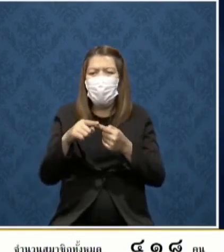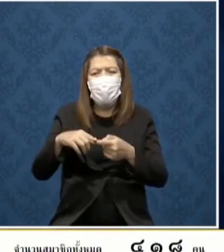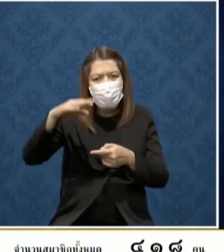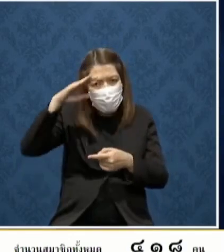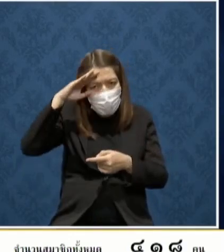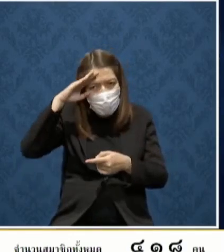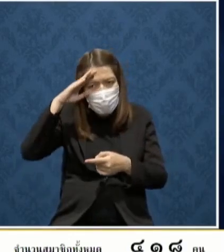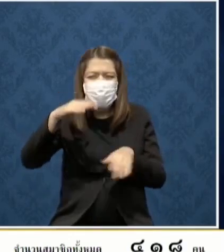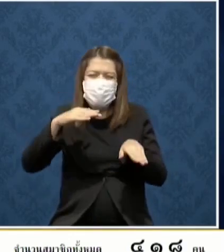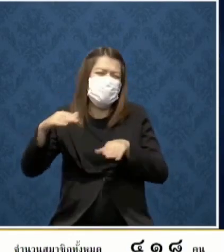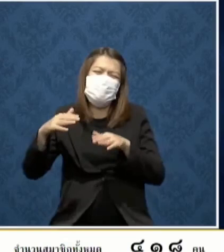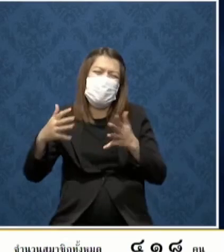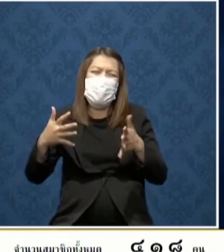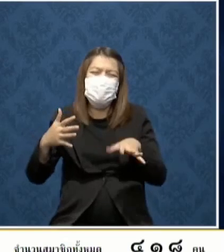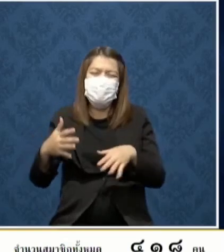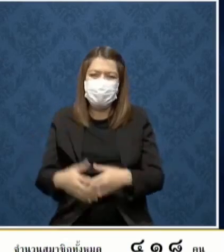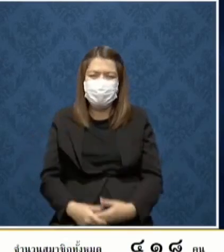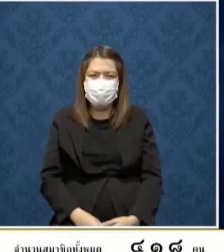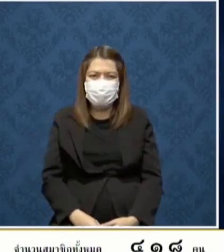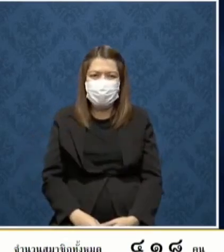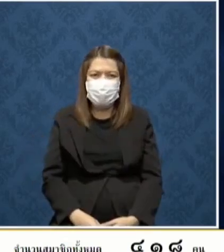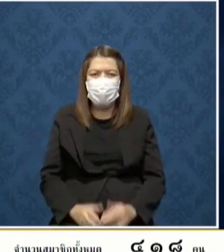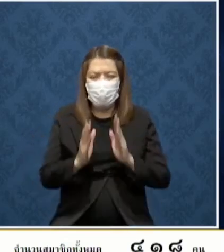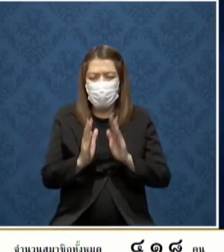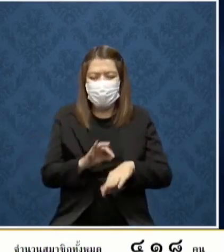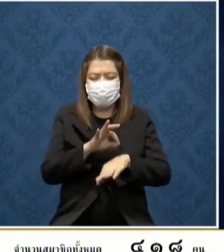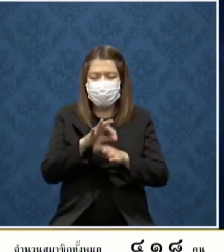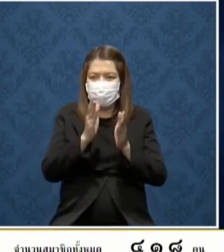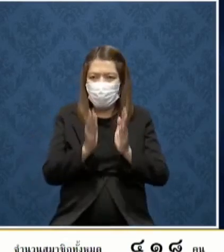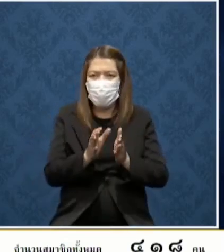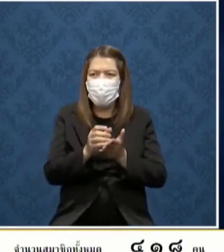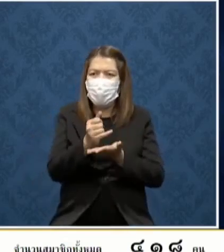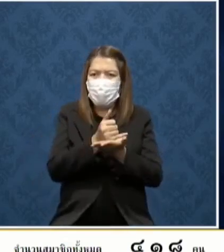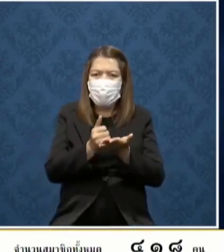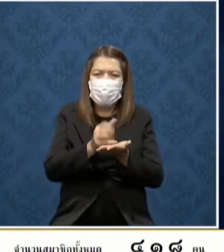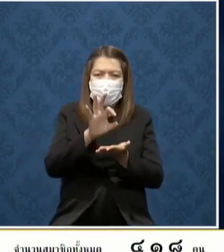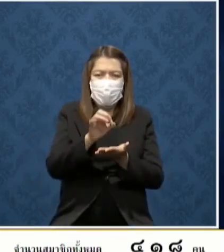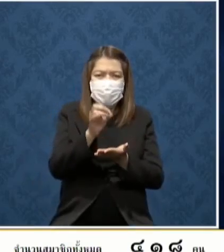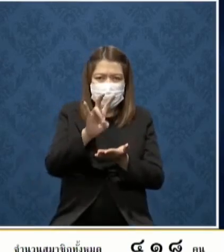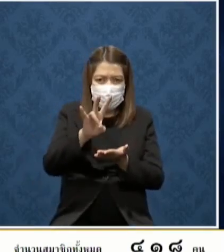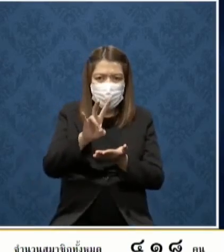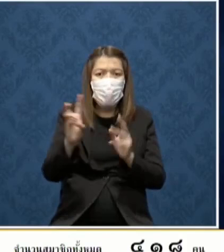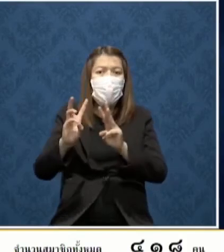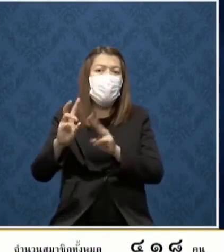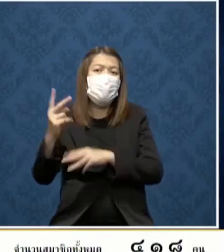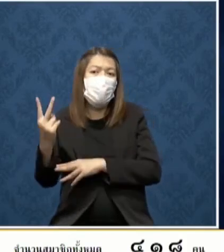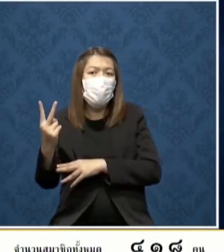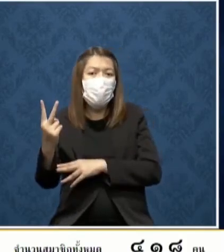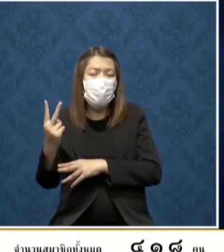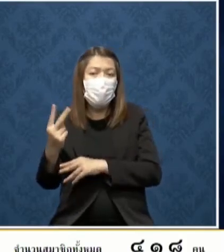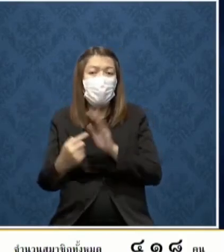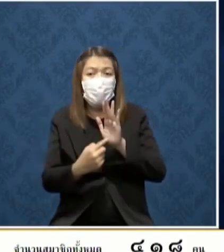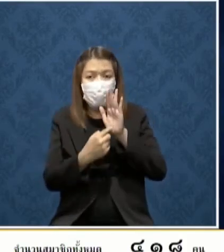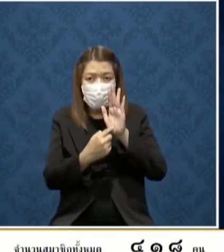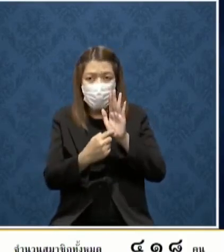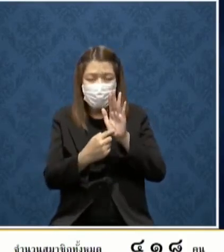อครับกำลงพทงหมดต้มี 97 อัตตา ว่างไป 22 อัตตาครับหัตัวอย่าง